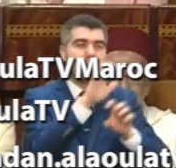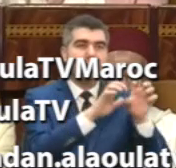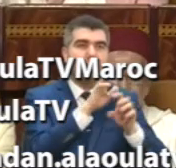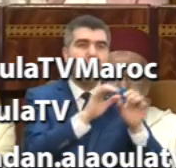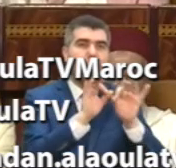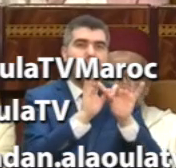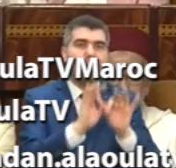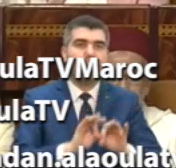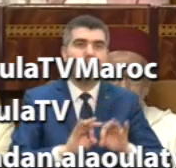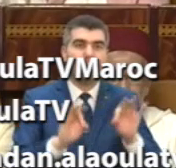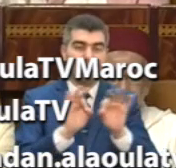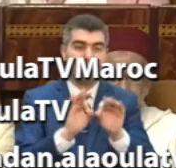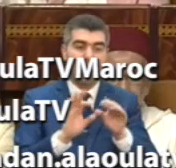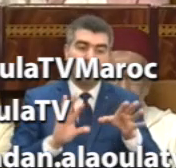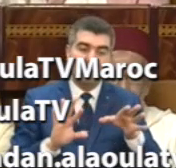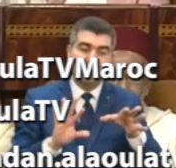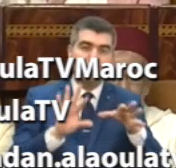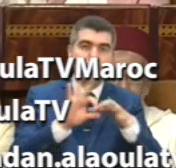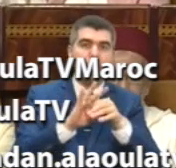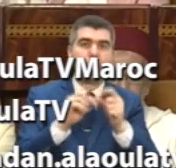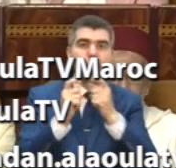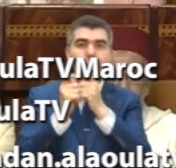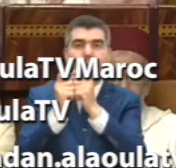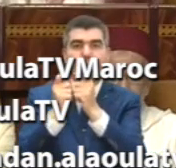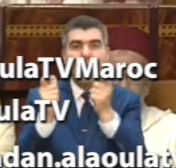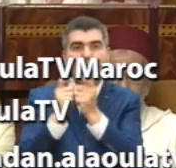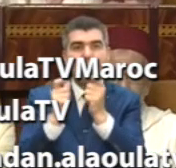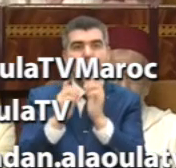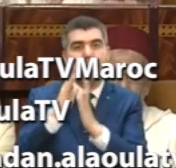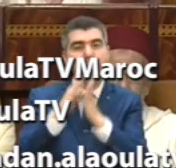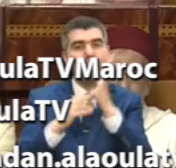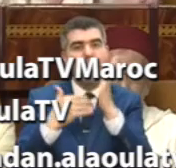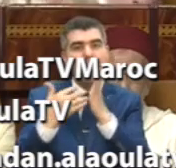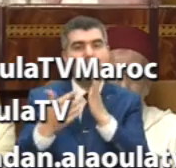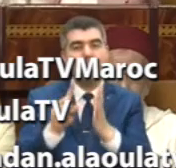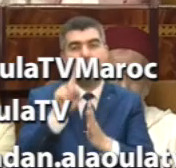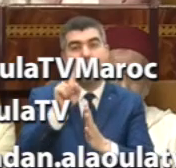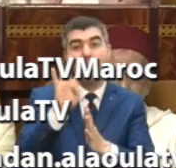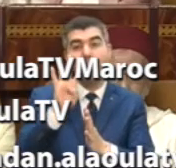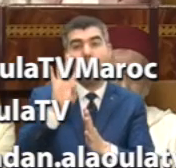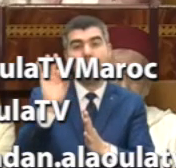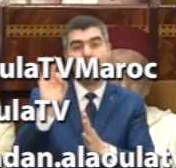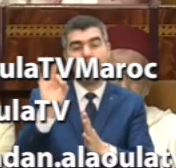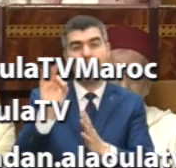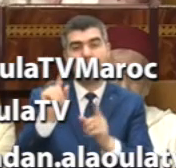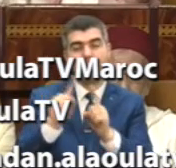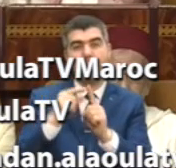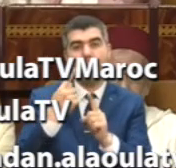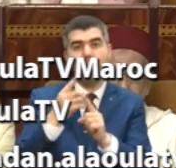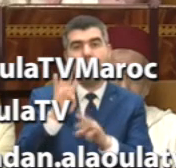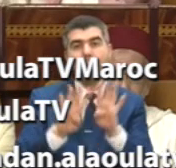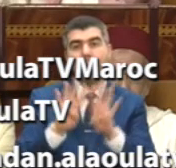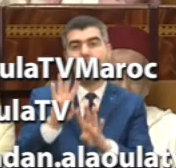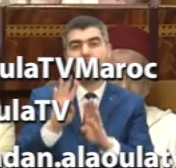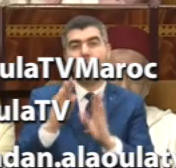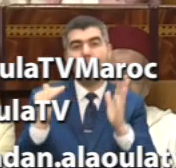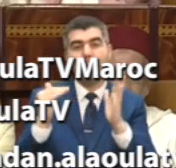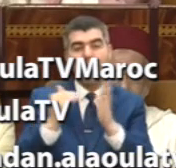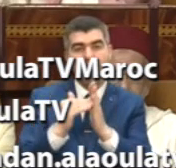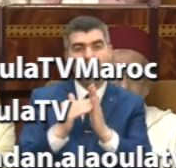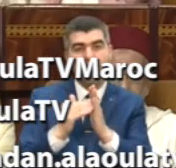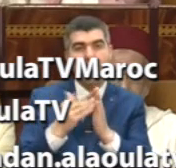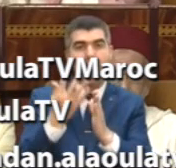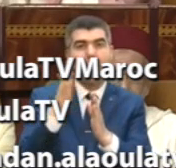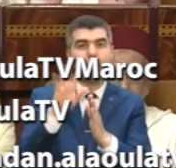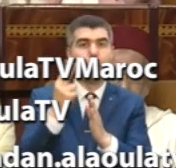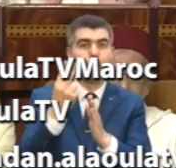اليوم الشراكة مع القطاع الخاص في البرنامج ديال 140 ألف درهم و 250 ألف درهم. إذا اليوم